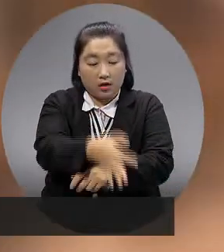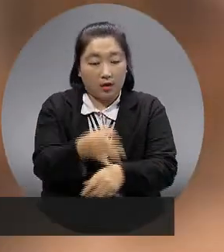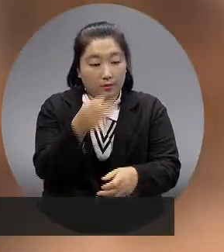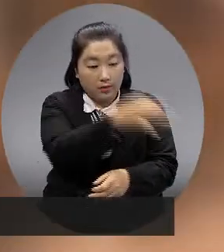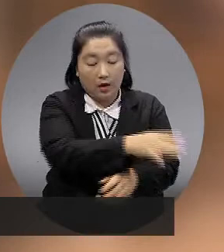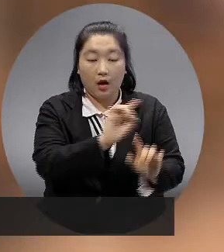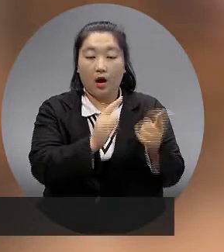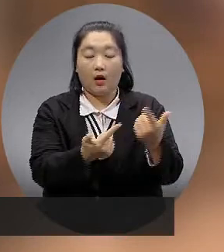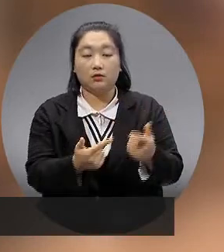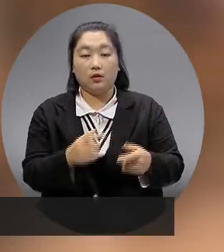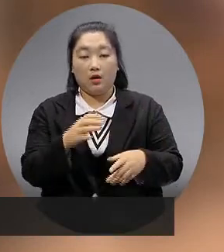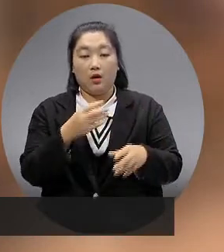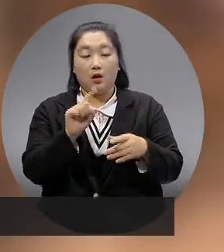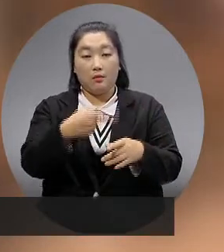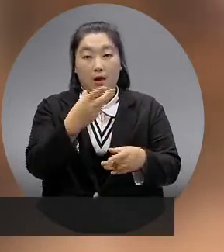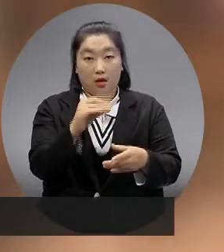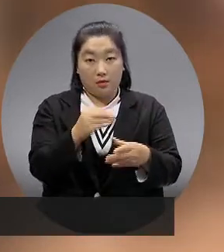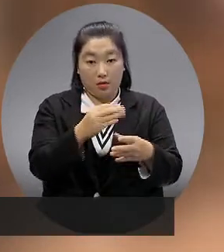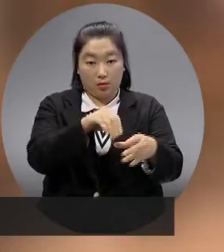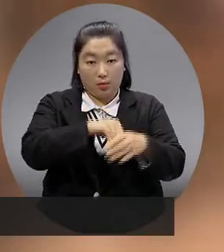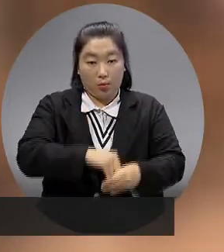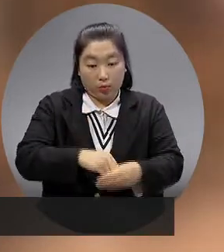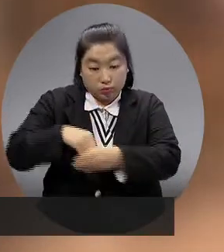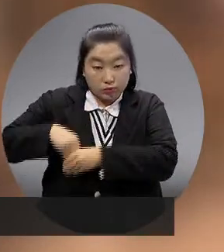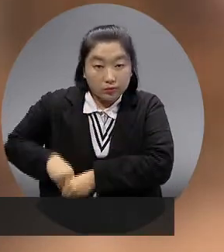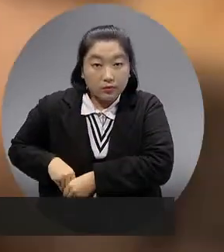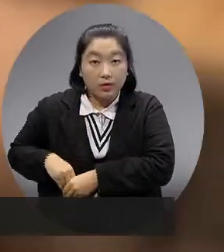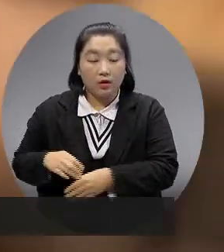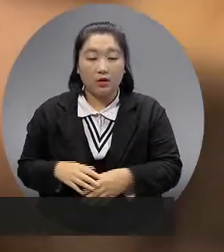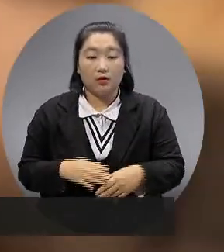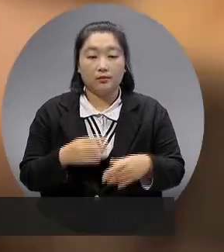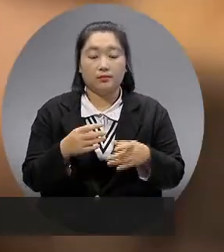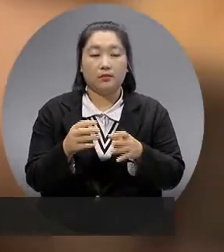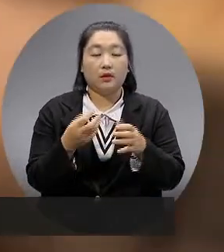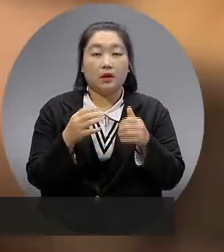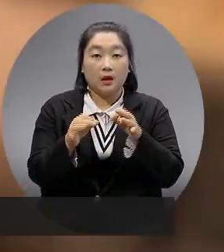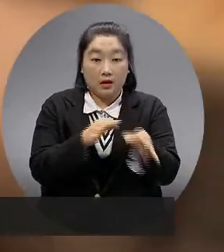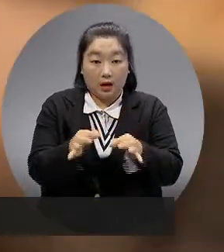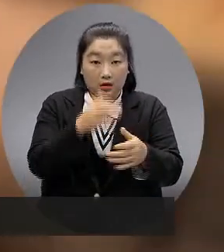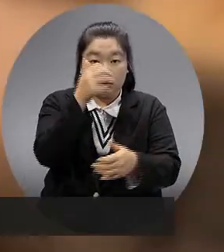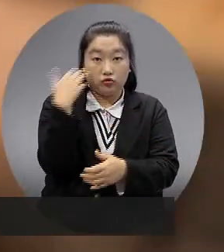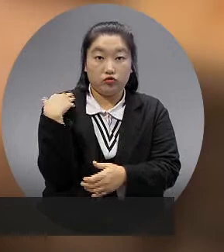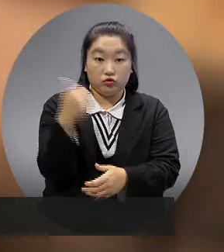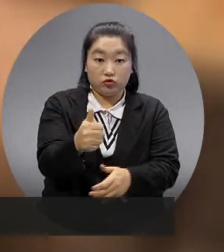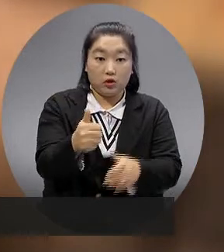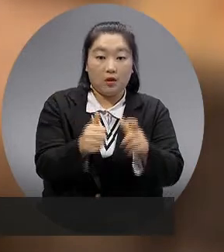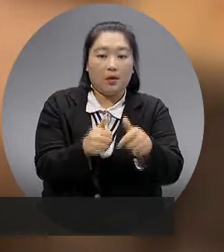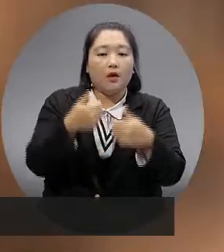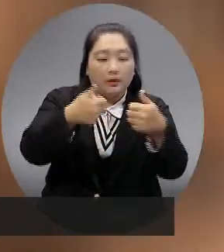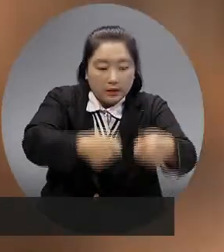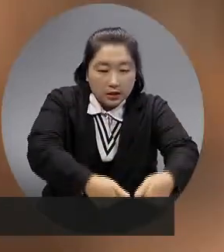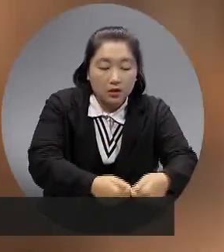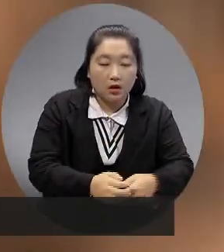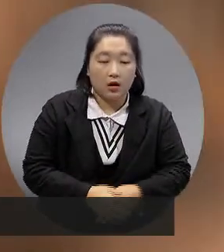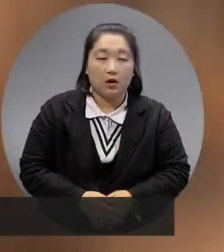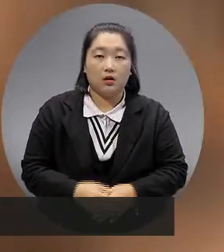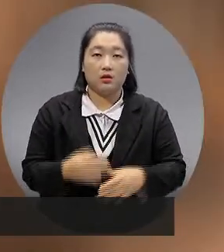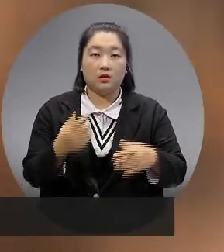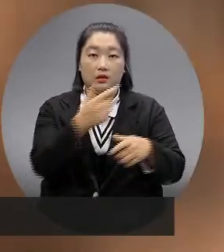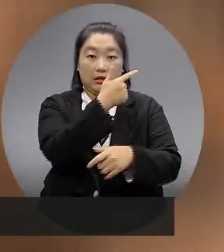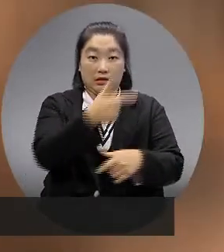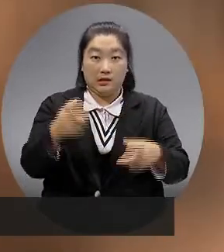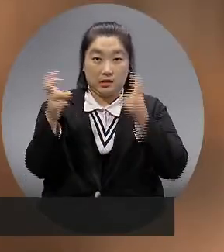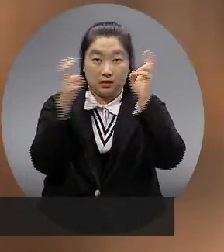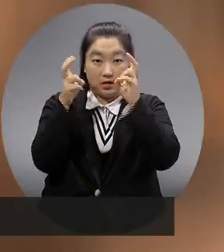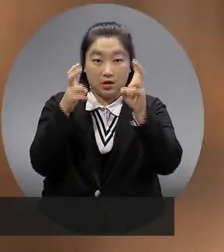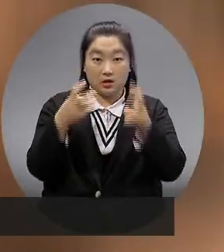내기는커녕 100만 원 봉투까지 챙겼습니다. 업주는 문 밖까지 나가 배웅합니다. 대기업 본사 부장 신분증을 목에